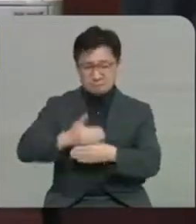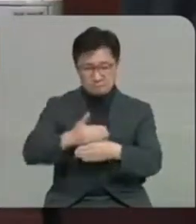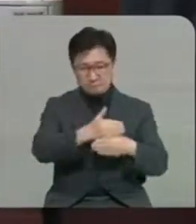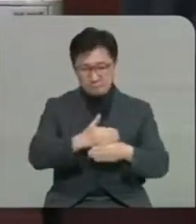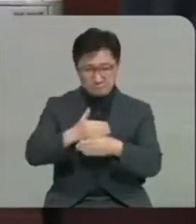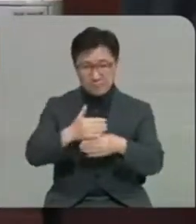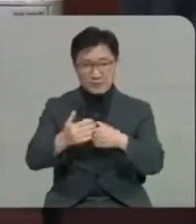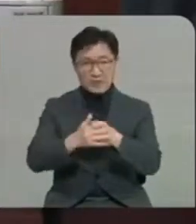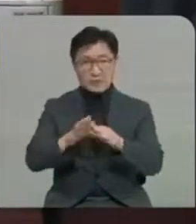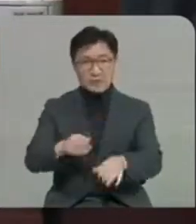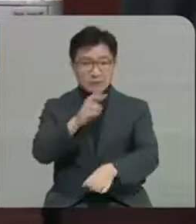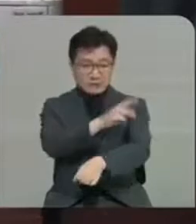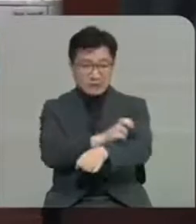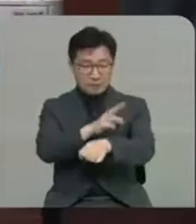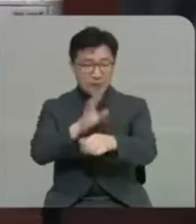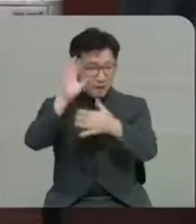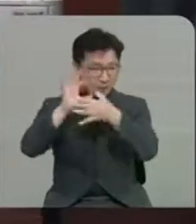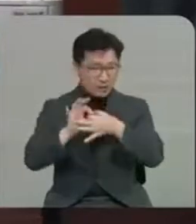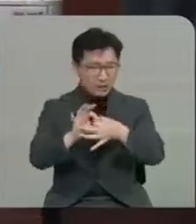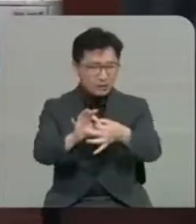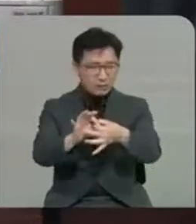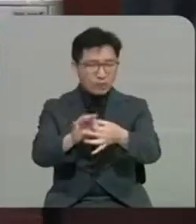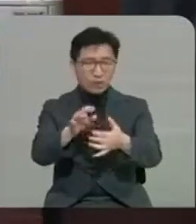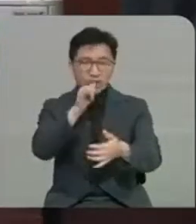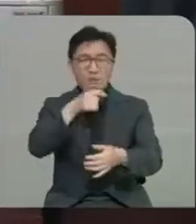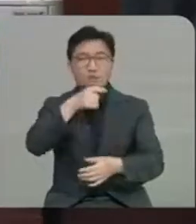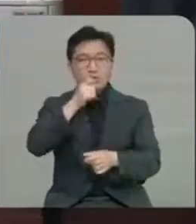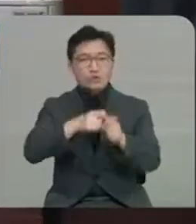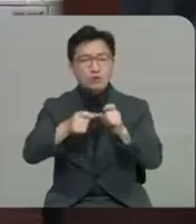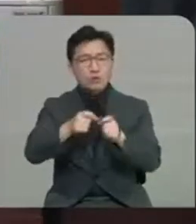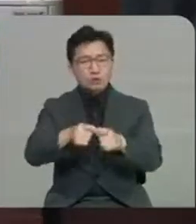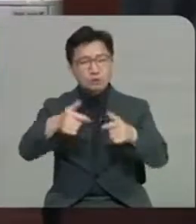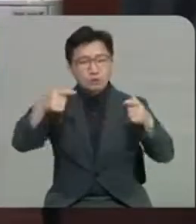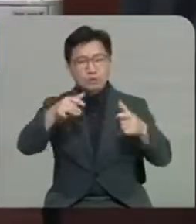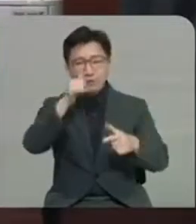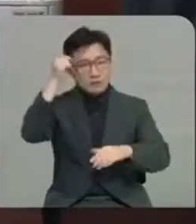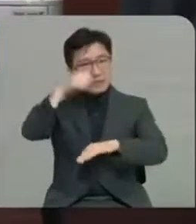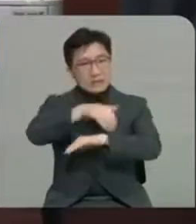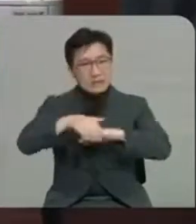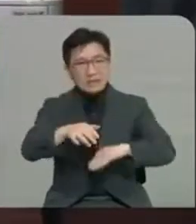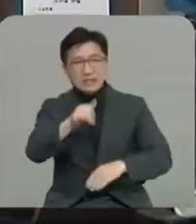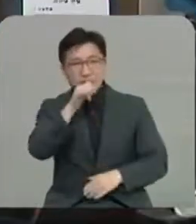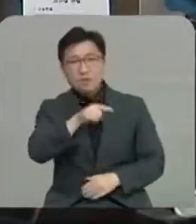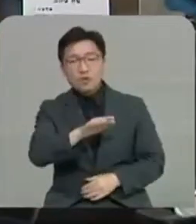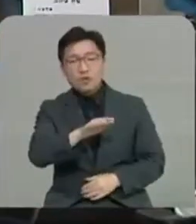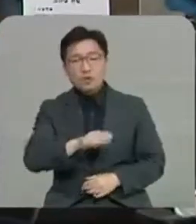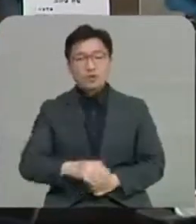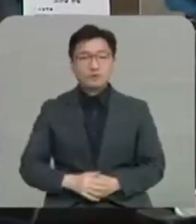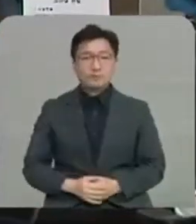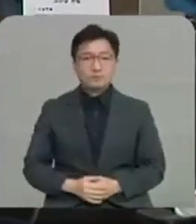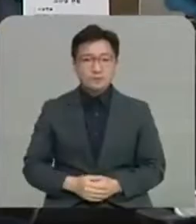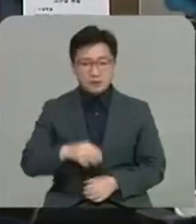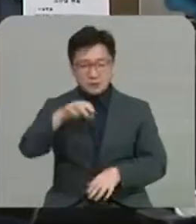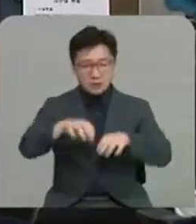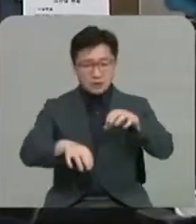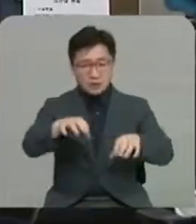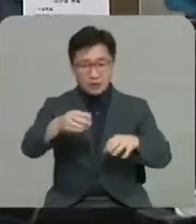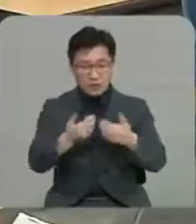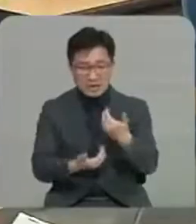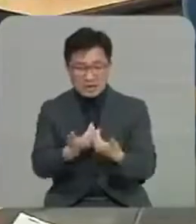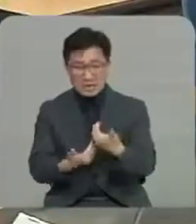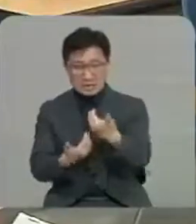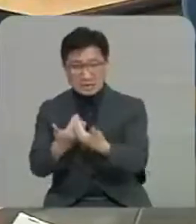앞으로 새만금 개발 등 열혈권 변화 등으로 물 수요량이 증가가 예상됨에 따라서 지역간 갈등과